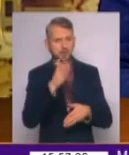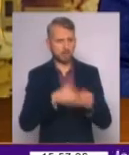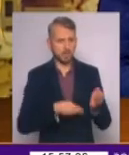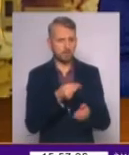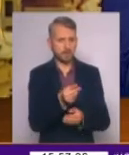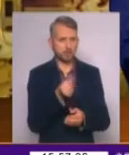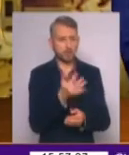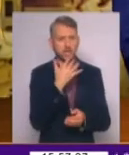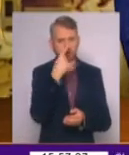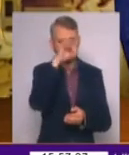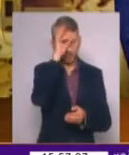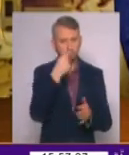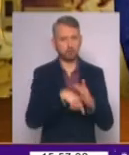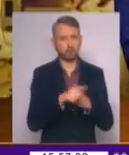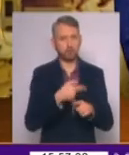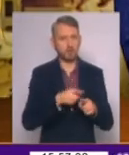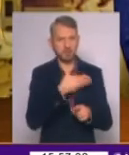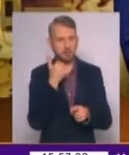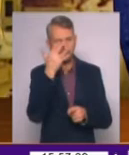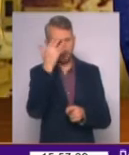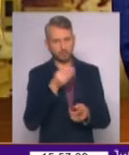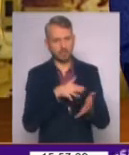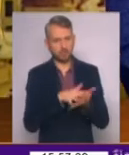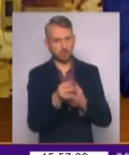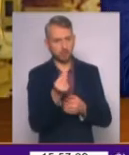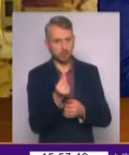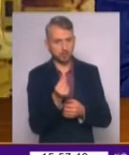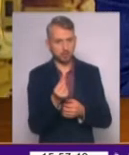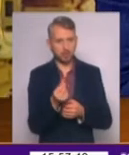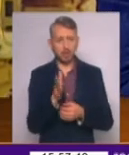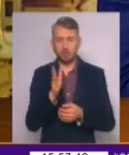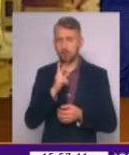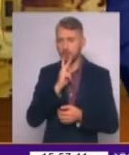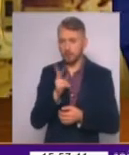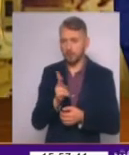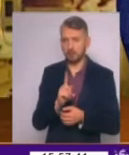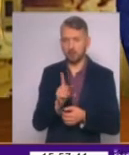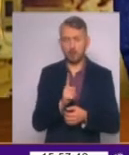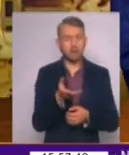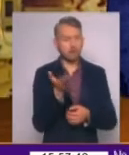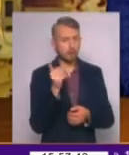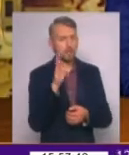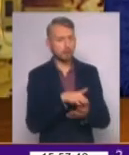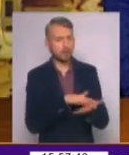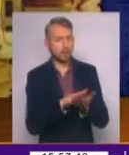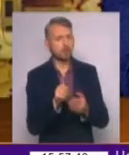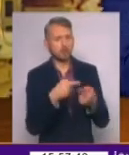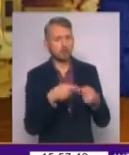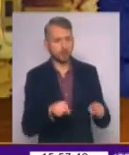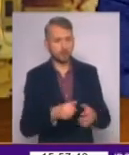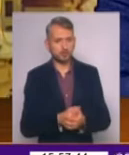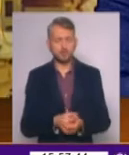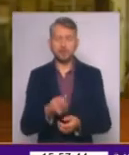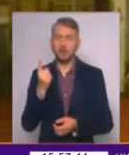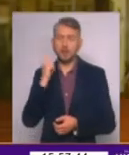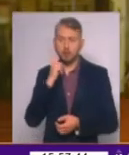фінансування Нацполіції, тому що це не має сенсу витрачати гроші. Давайте, ну, тому що вже буде видно, що з бюджету. Давайте терміни. Будемо тоді їх витрачати на щось інше. Так,